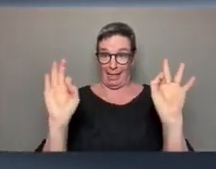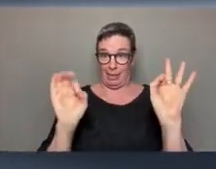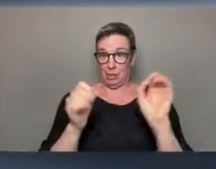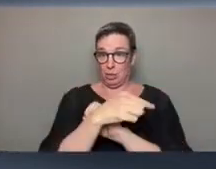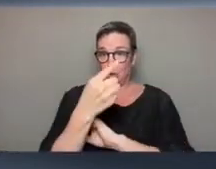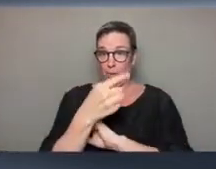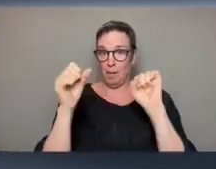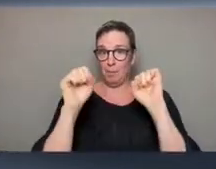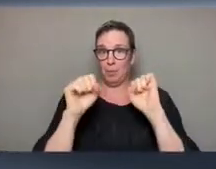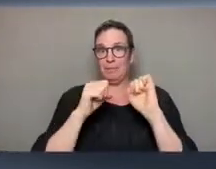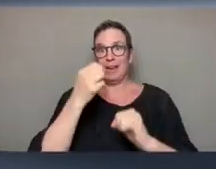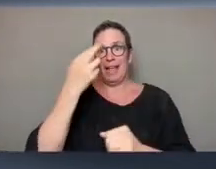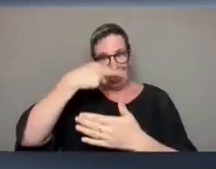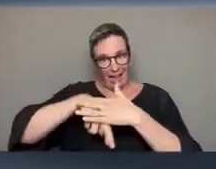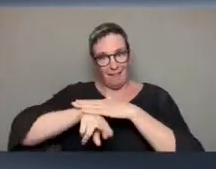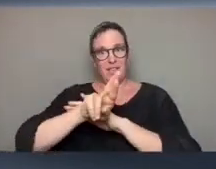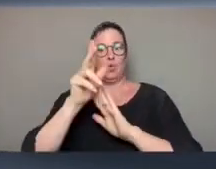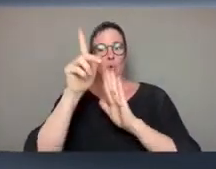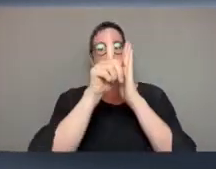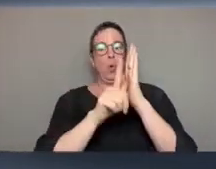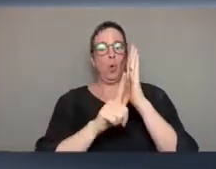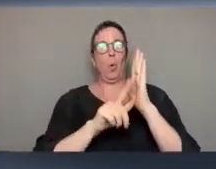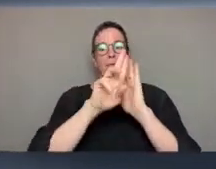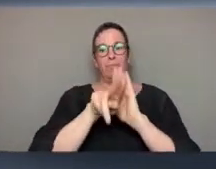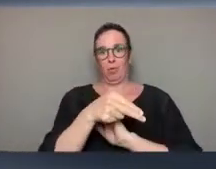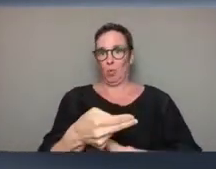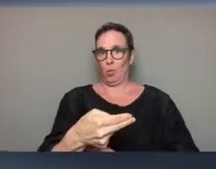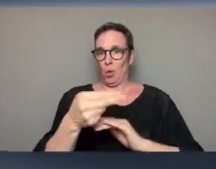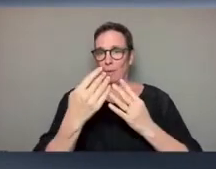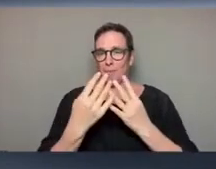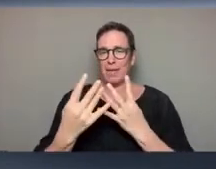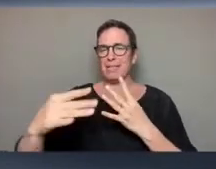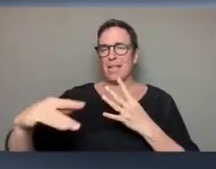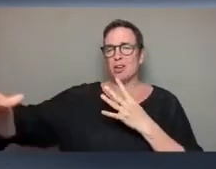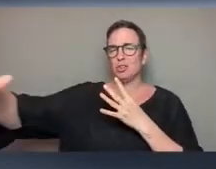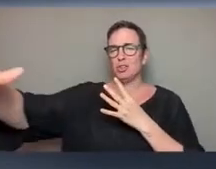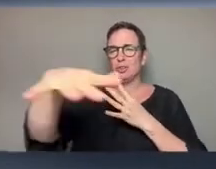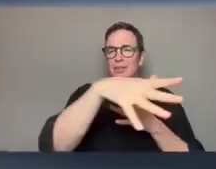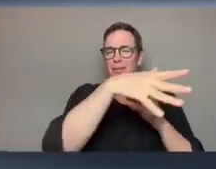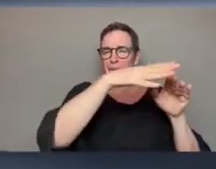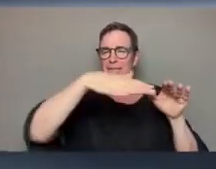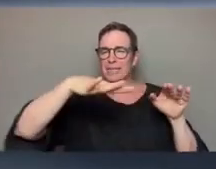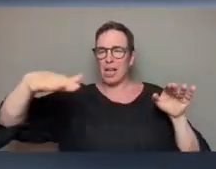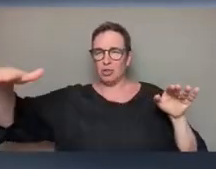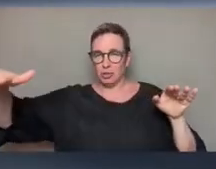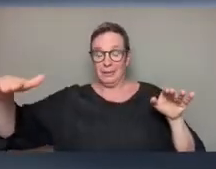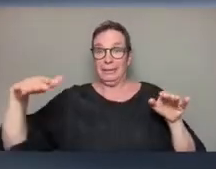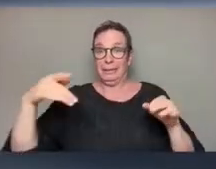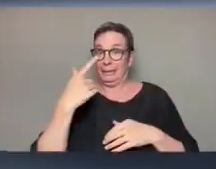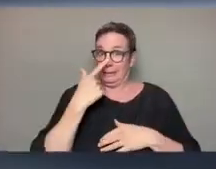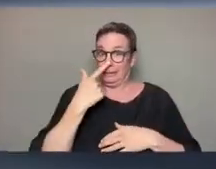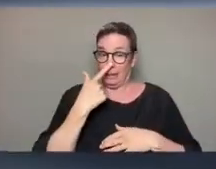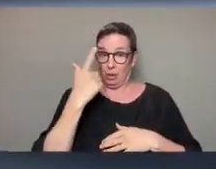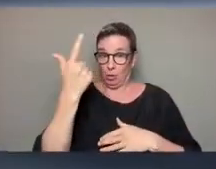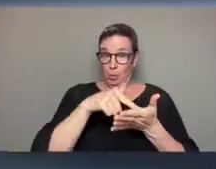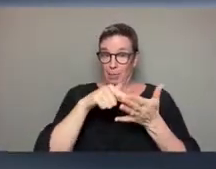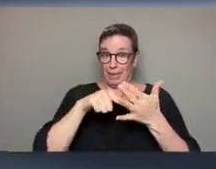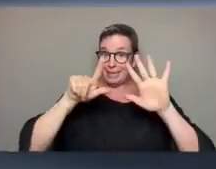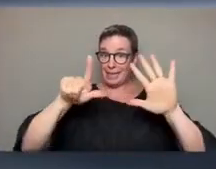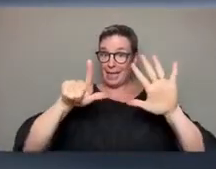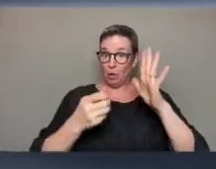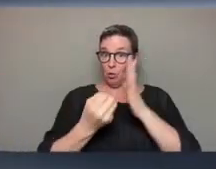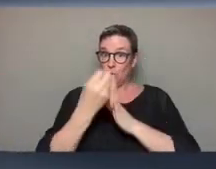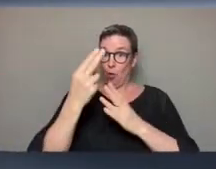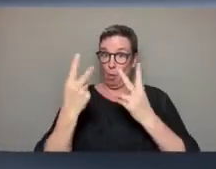la révision de la loi sur la nature et paysage en 2007 de créer des nouveaux